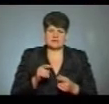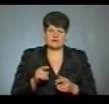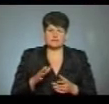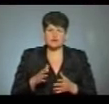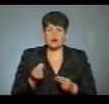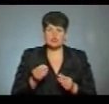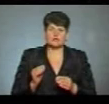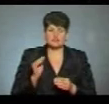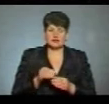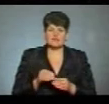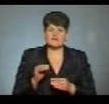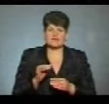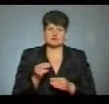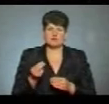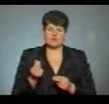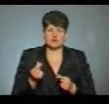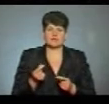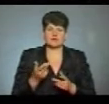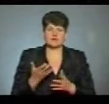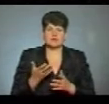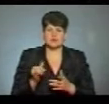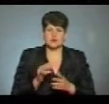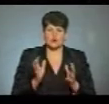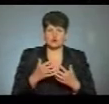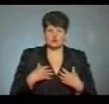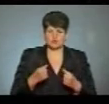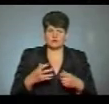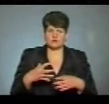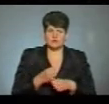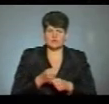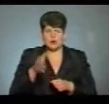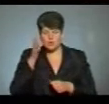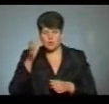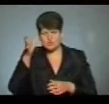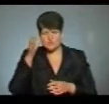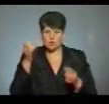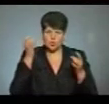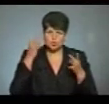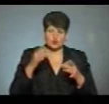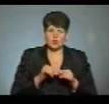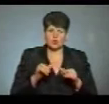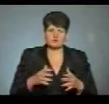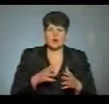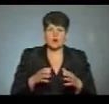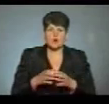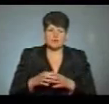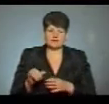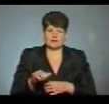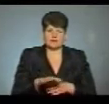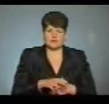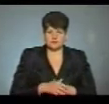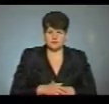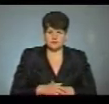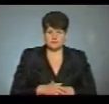фінансів, соціальної політики і охорони здоров'я. Натомість скоротили видатки на науку, освіту, культуру та розвиток громад і територій.